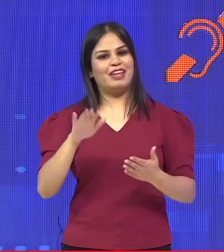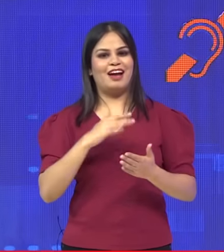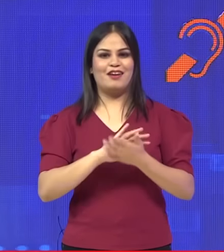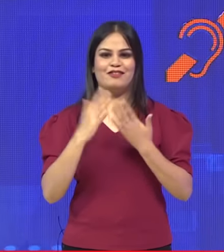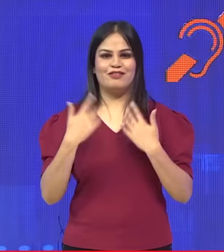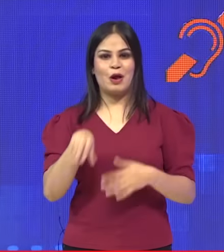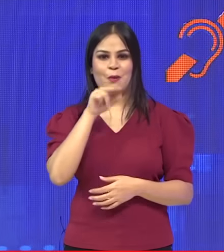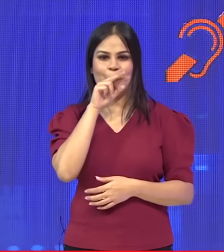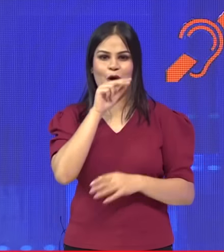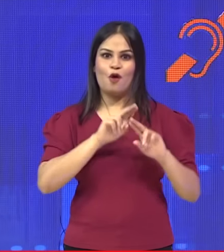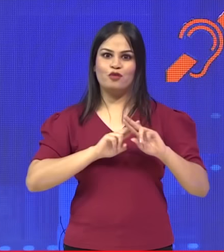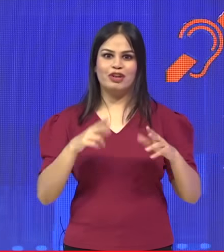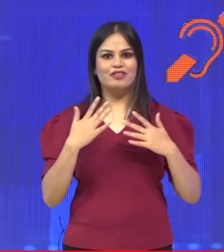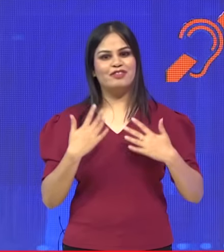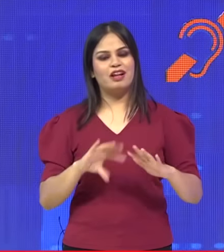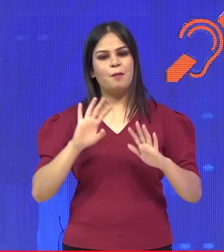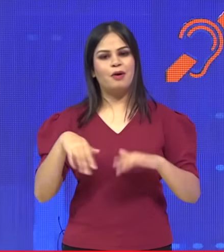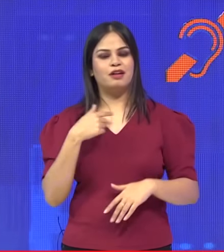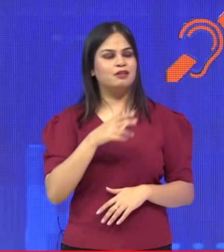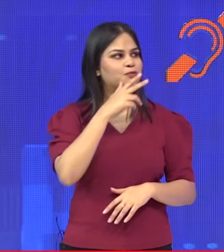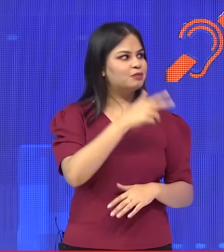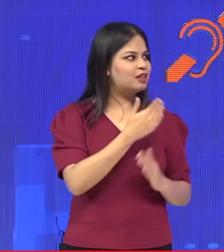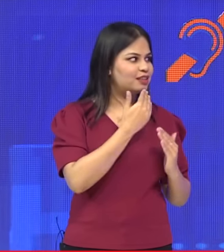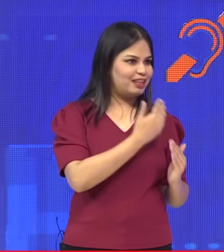में मा गया